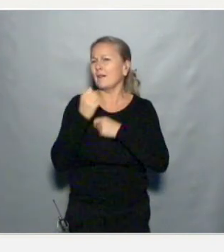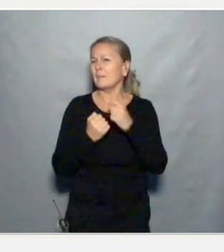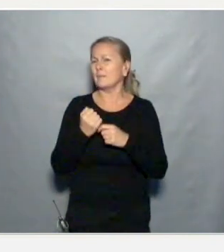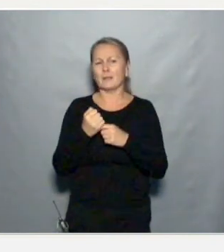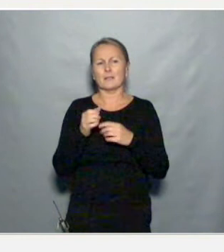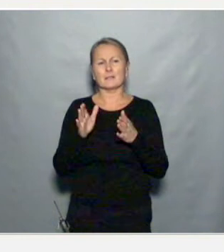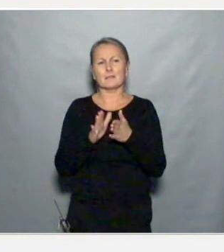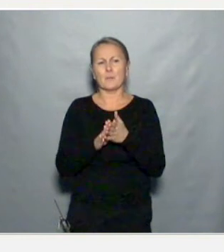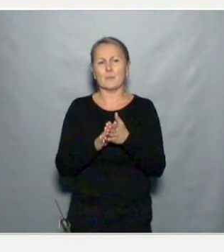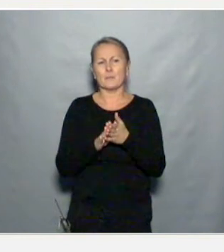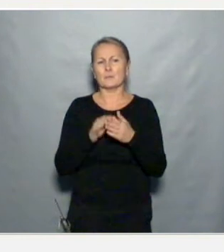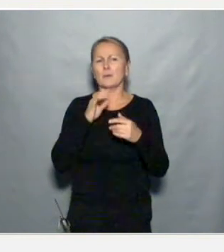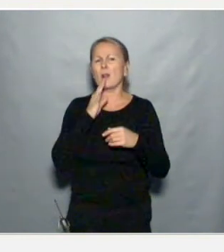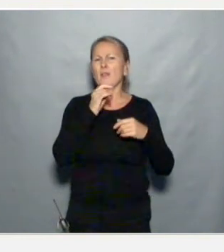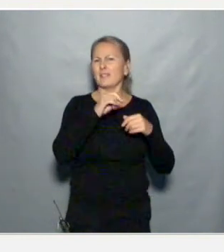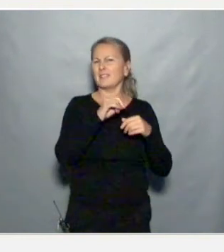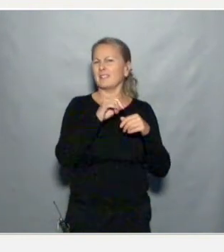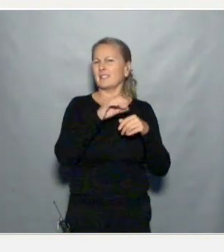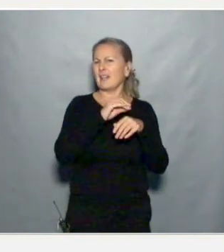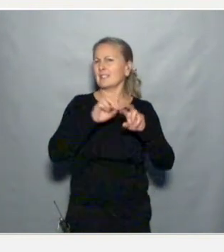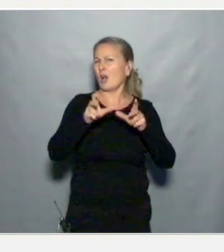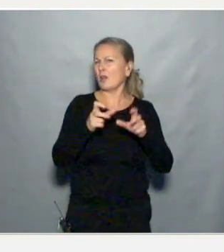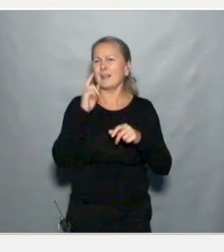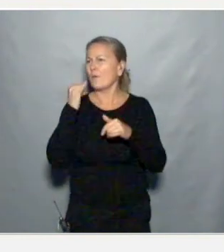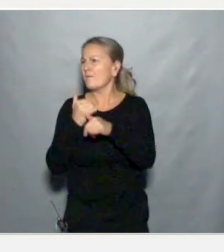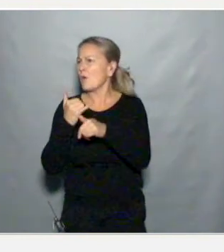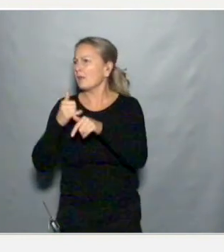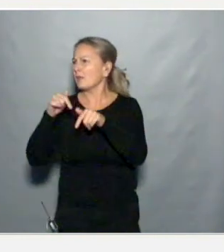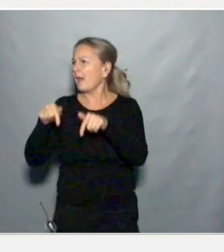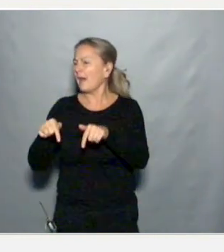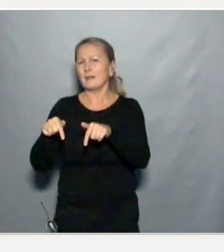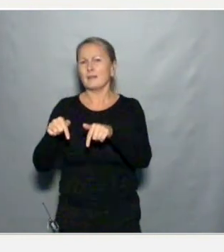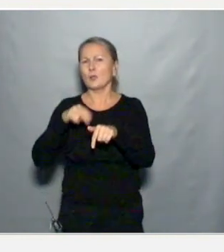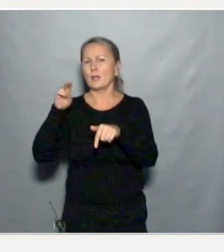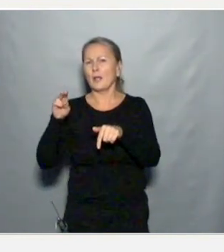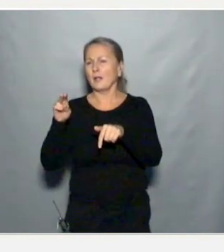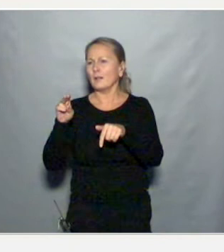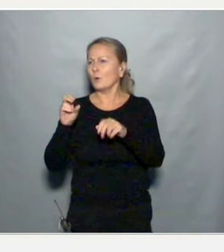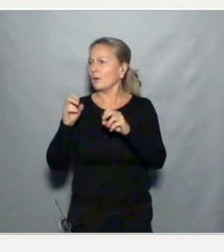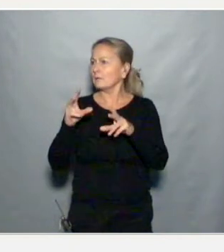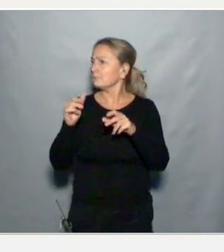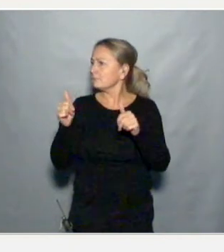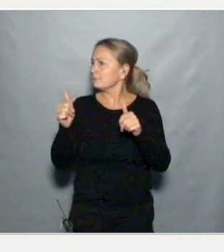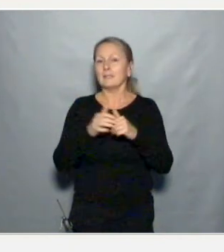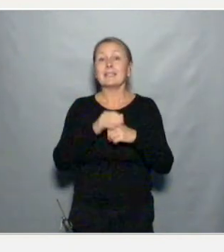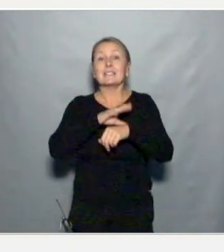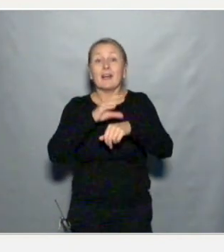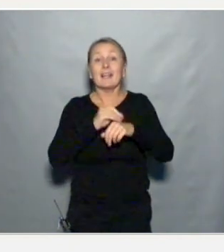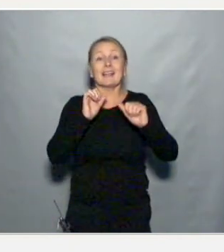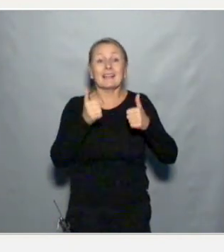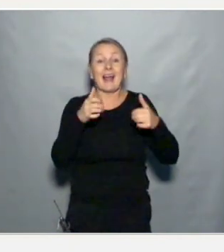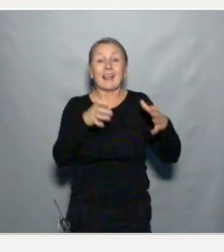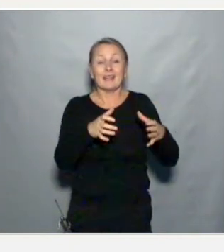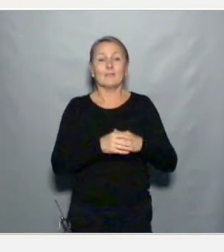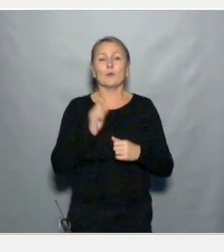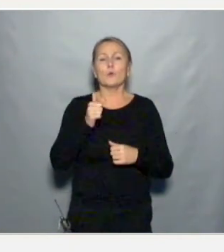sommarprata som jag gjorde i Sveriges Radio, jag vet inte om det är någon grej här. Är det? Ja, det, ah, okej, vad kul. För att i Sverige är det en grej. Och